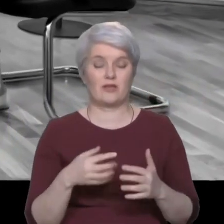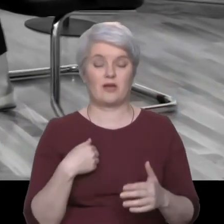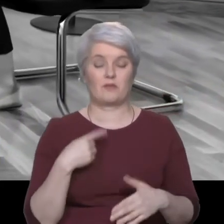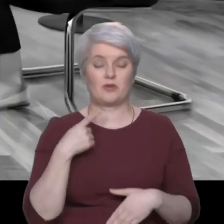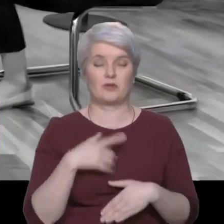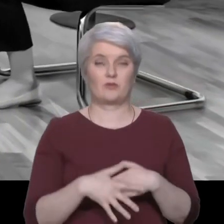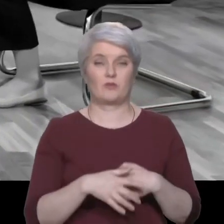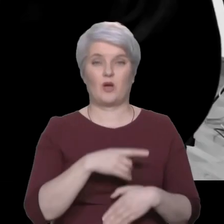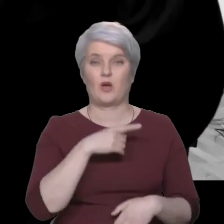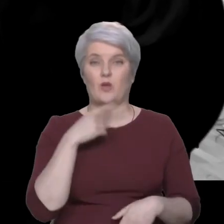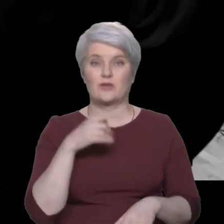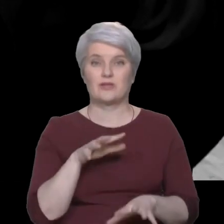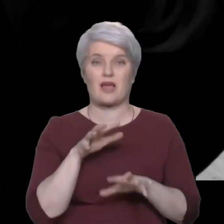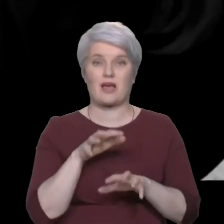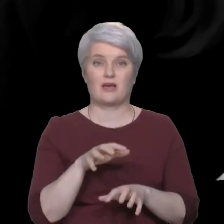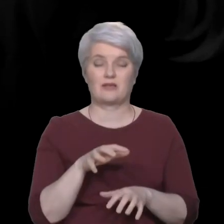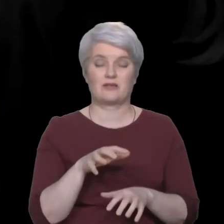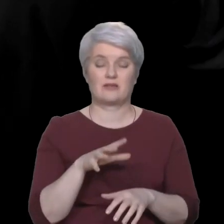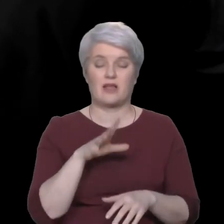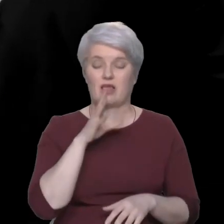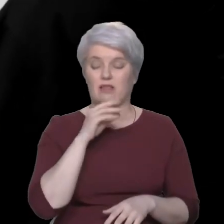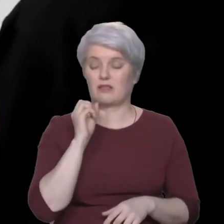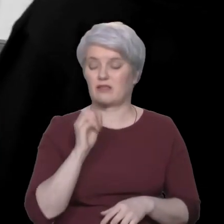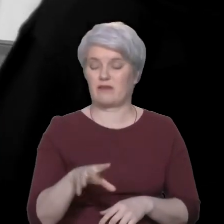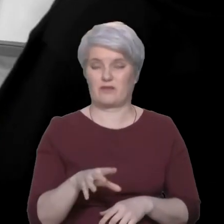агресор зневажає правила.